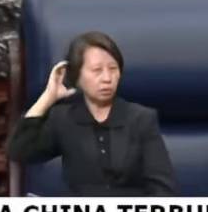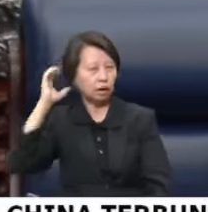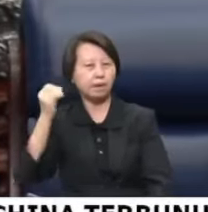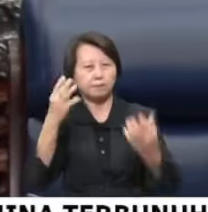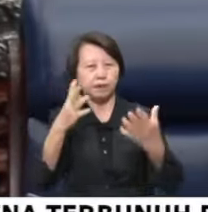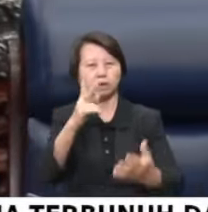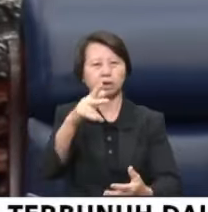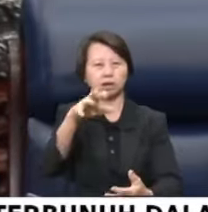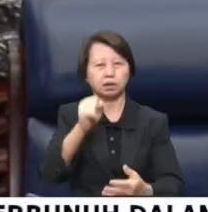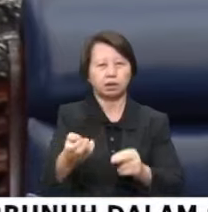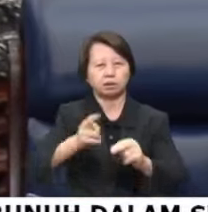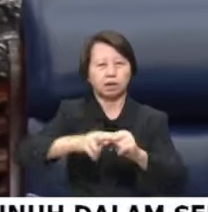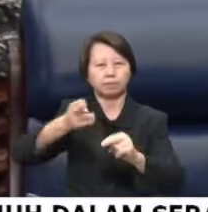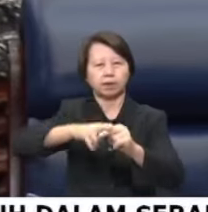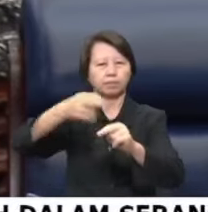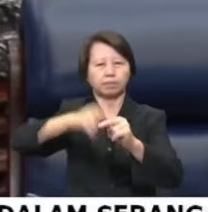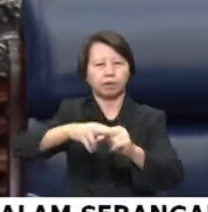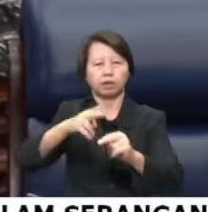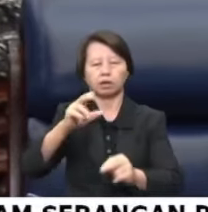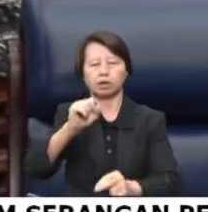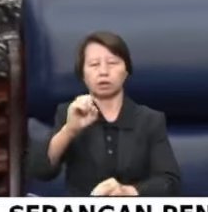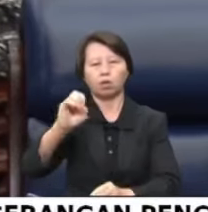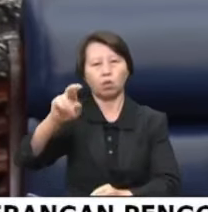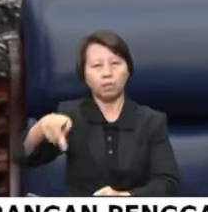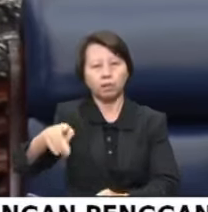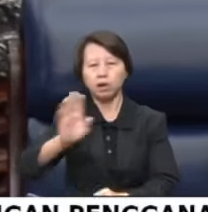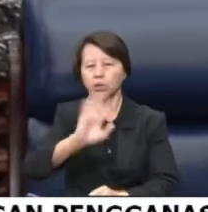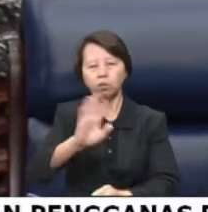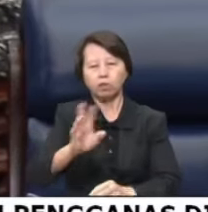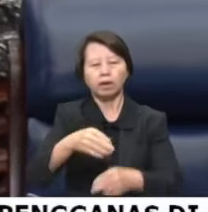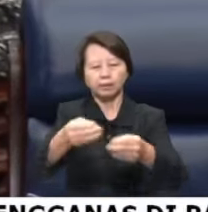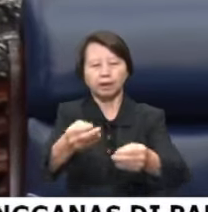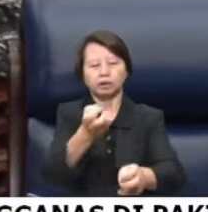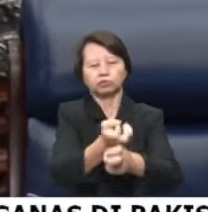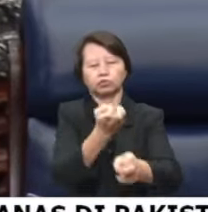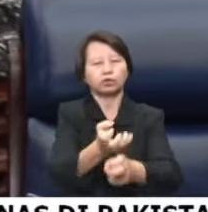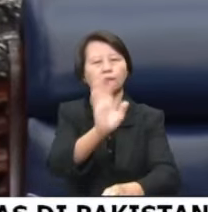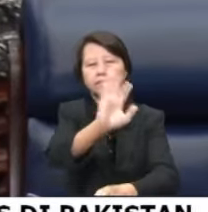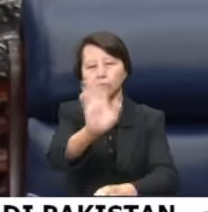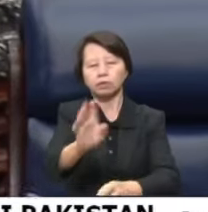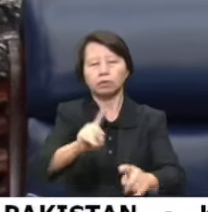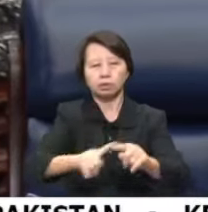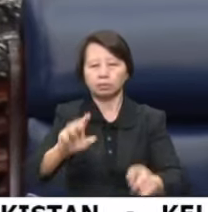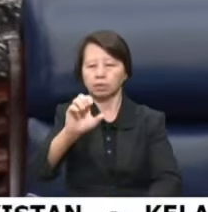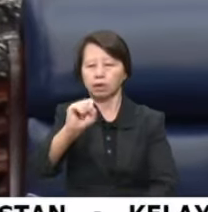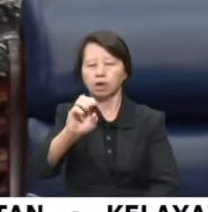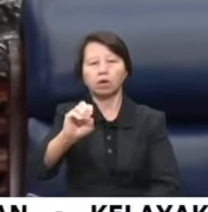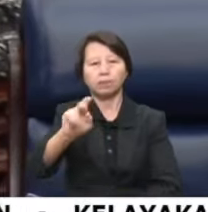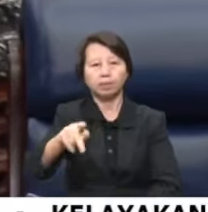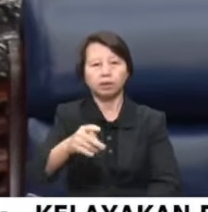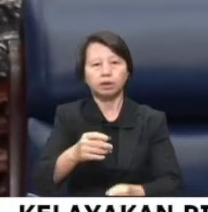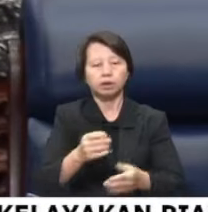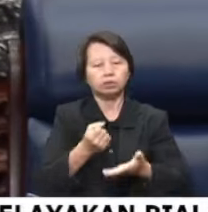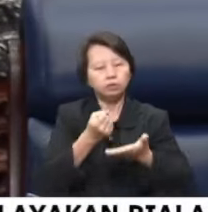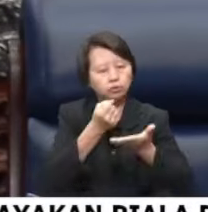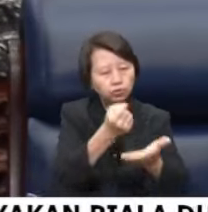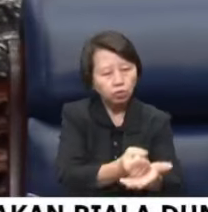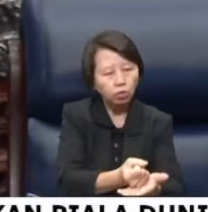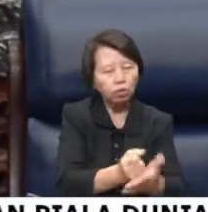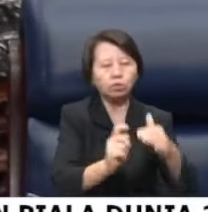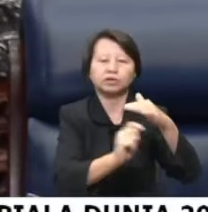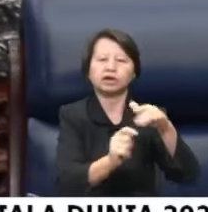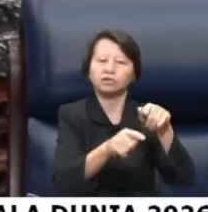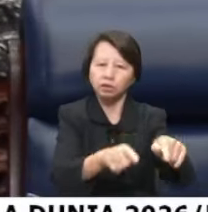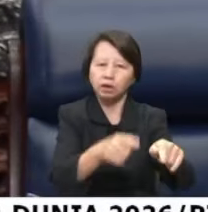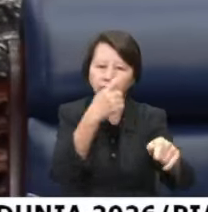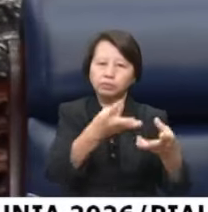kita tambah lagi SOP supaya SOP itu bukan menyusahkan, tetapi ianya untuk membantu taska itu. Sebab